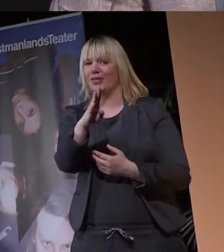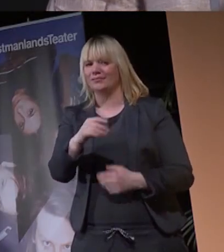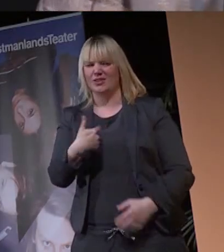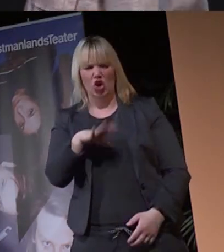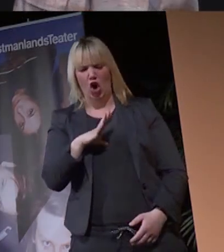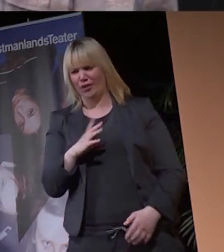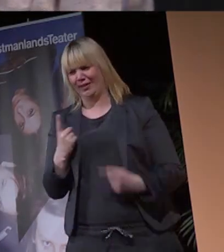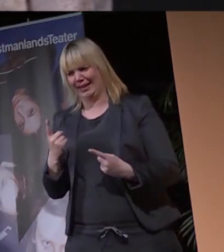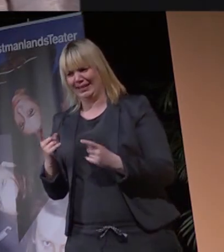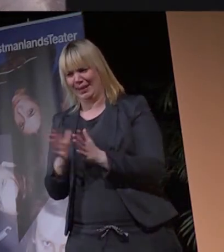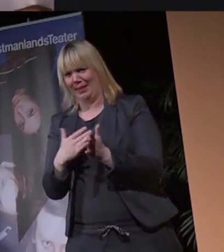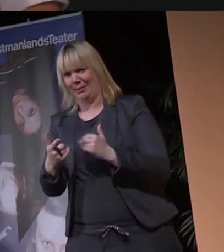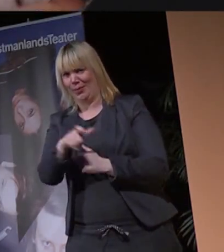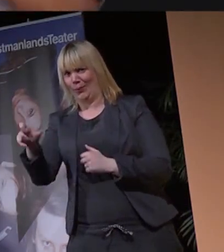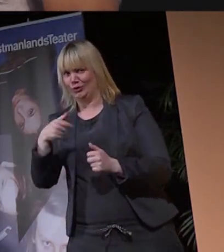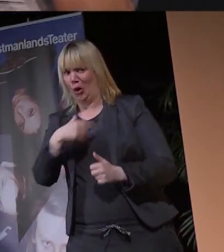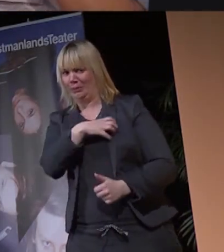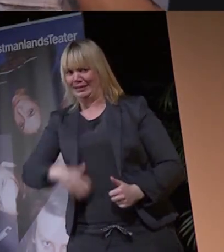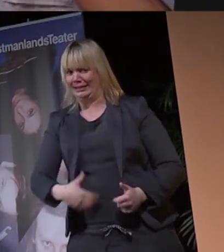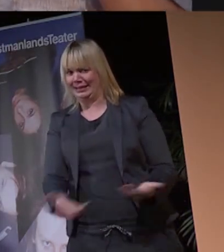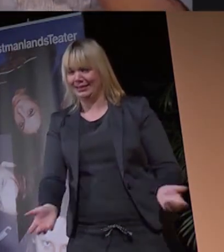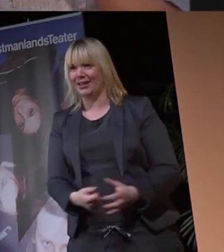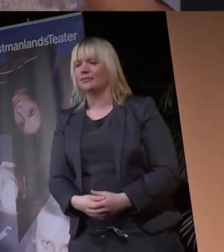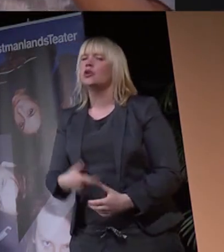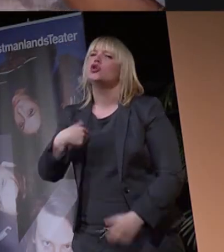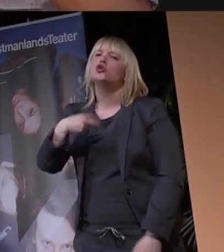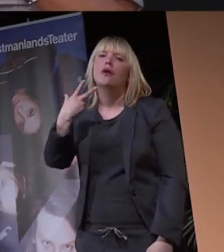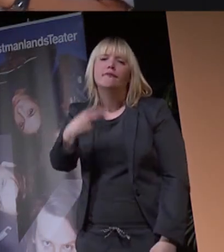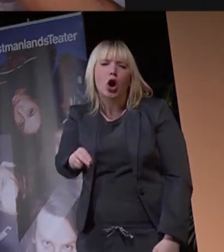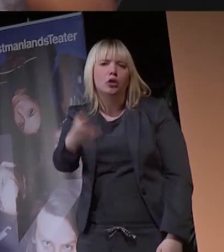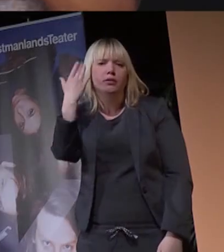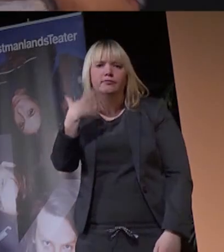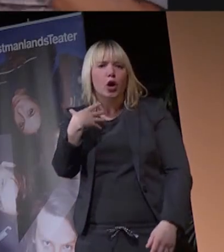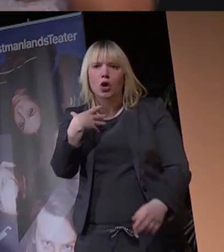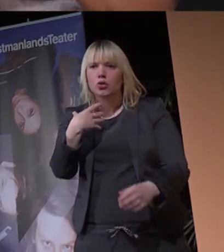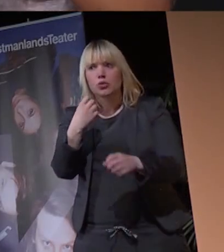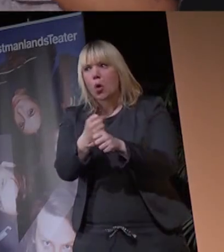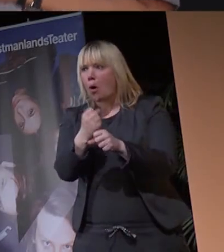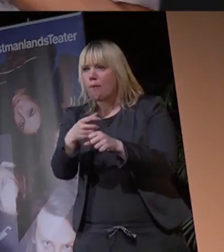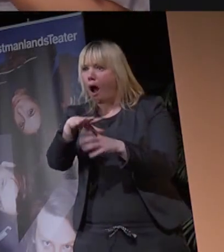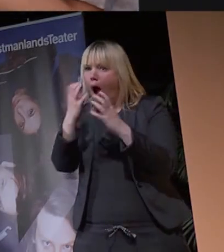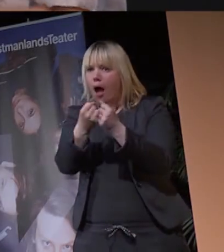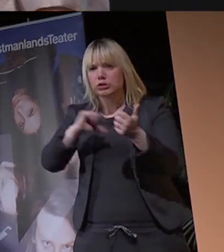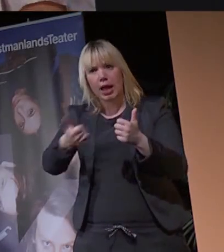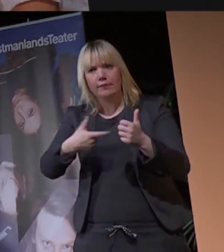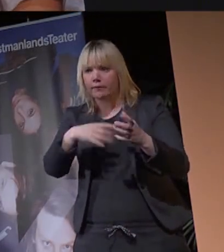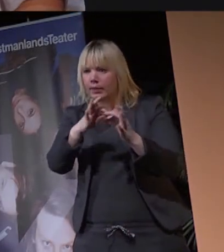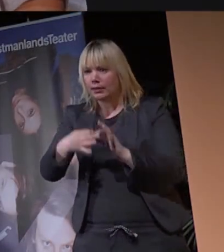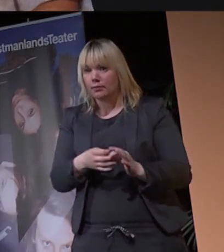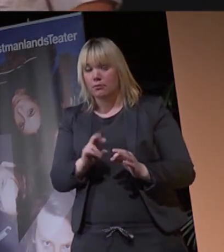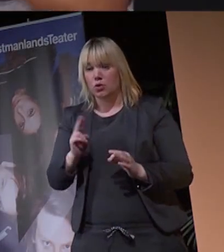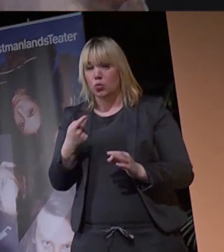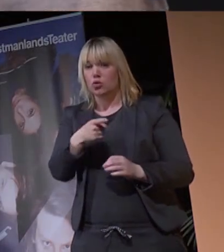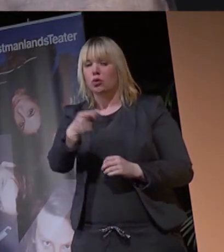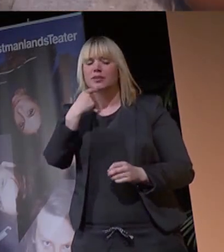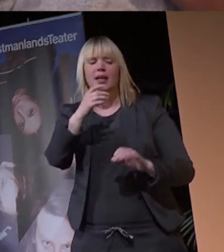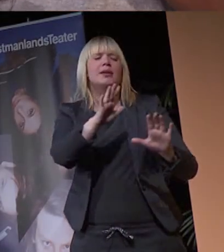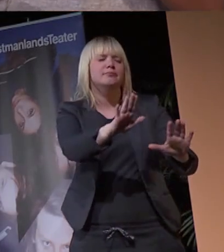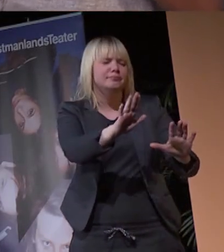medarbetare. Men det är ju så att jag är så van vid att göra allt själv. Ja, men du vet, man är så här, hela tiden. De drar hela tiden tillbaka och